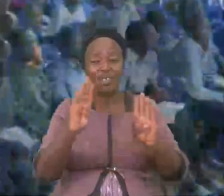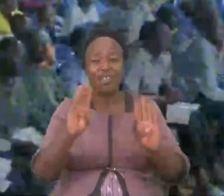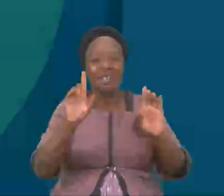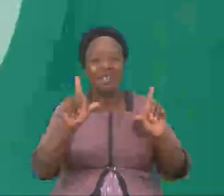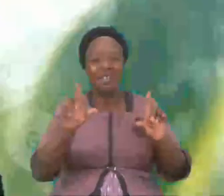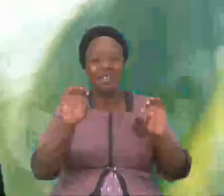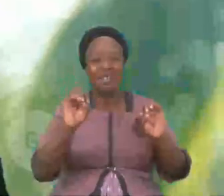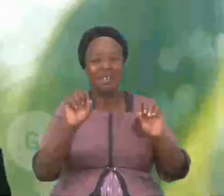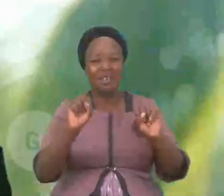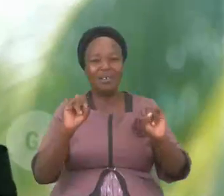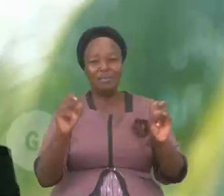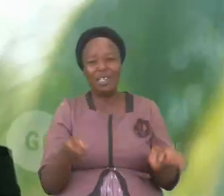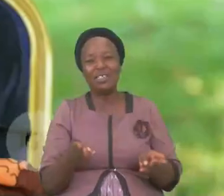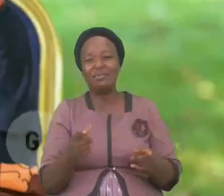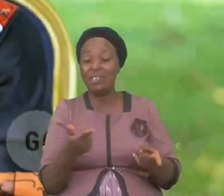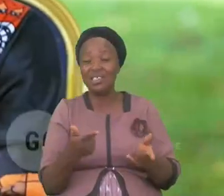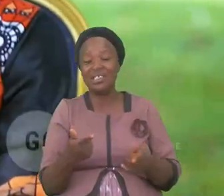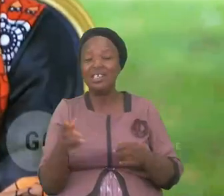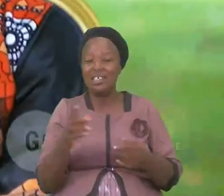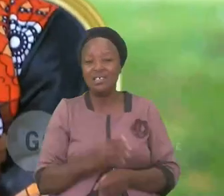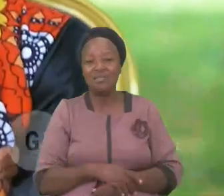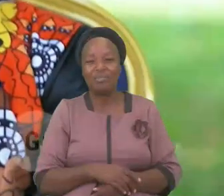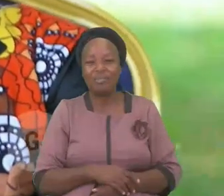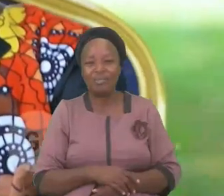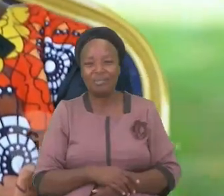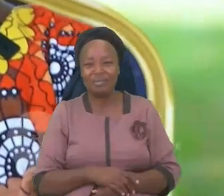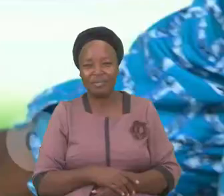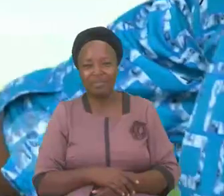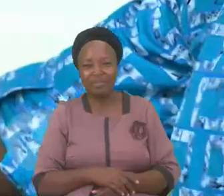Elle vous parlera avec sa mère ce qui s'est passé.